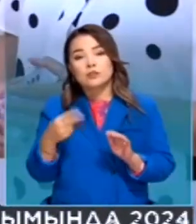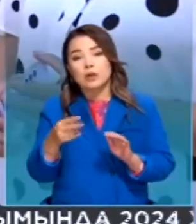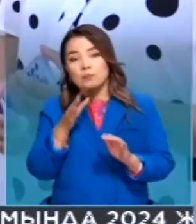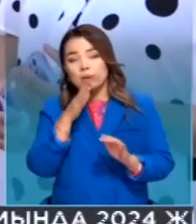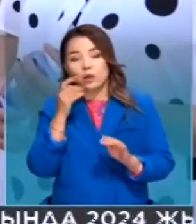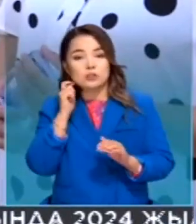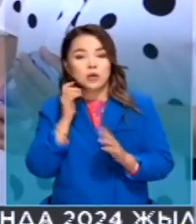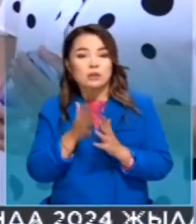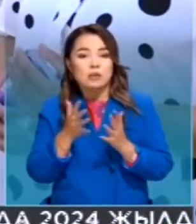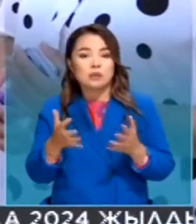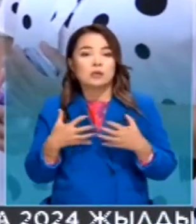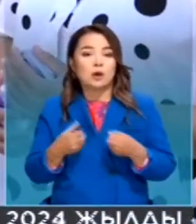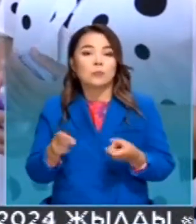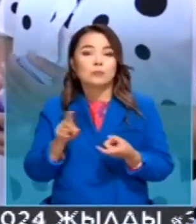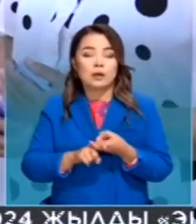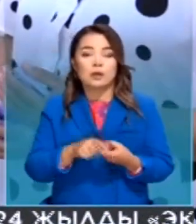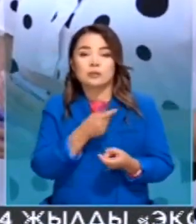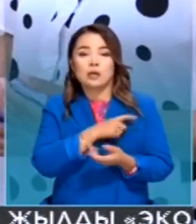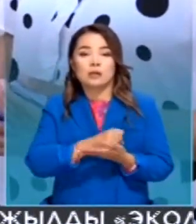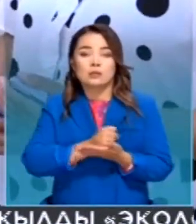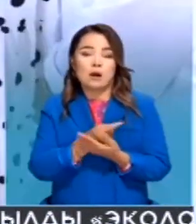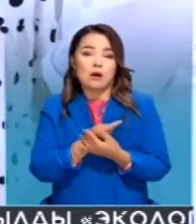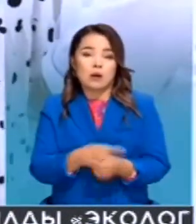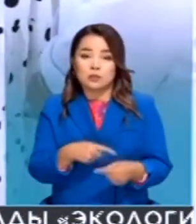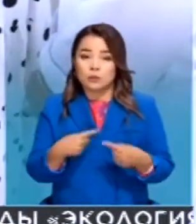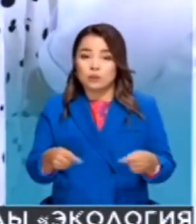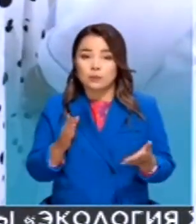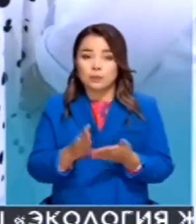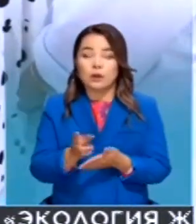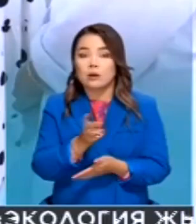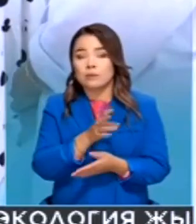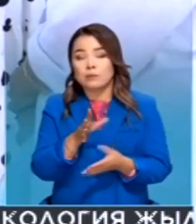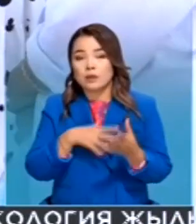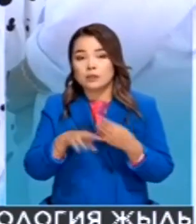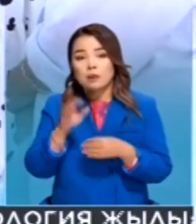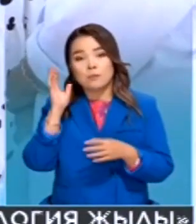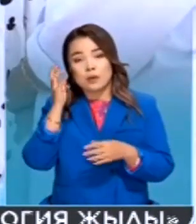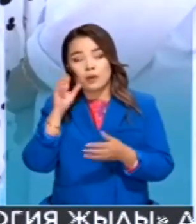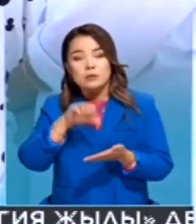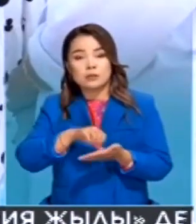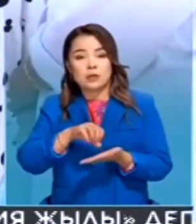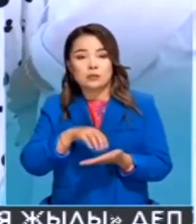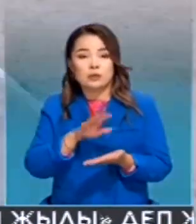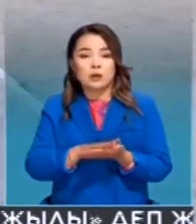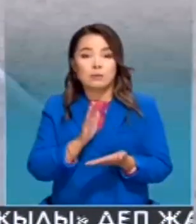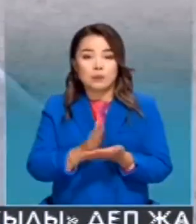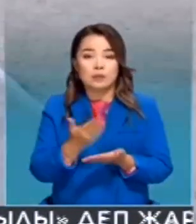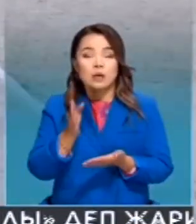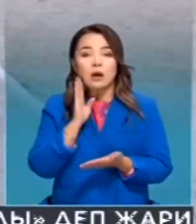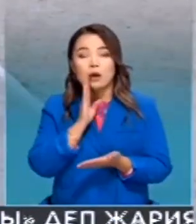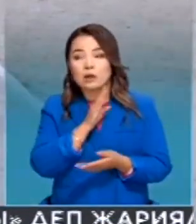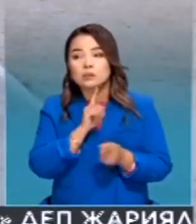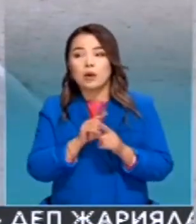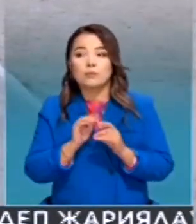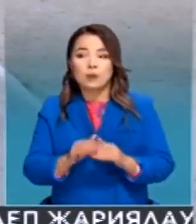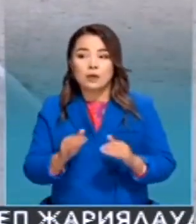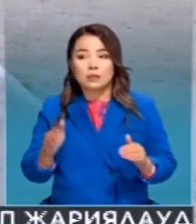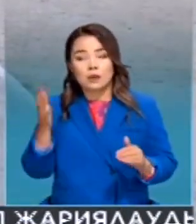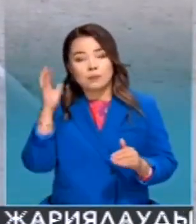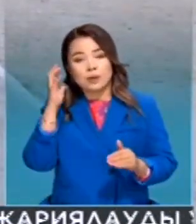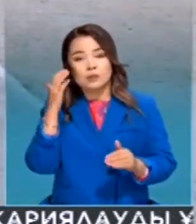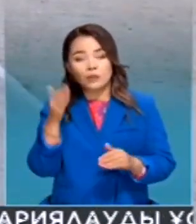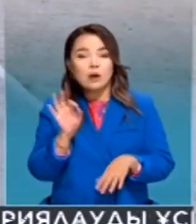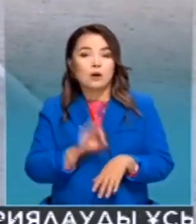асқан. Денсаулықтарына байланысты диагноздары да әртүрлі, бірақ бәрі де психиатрлық есепте тұр. Алайда аналар балаларын